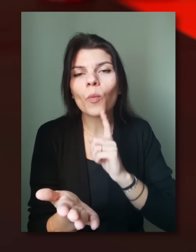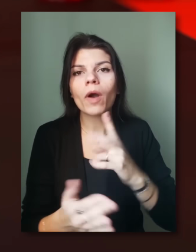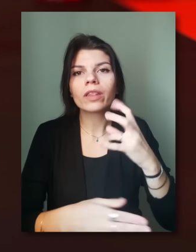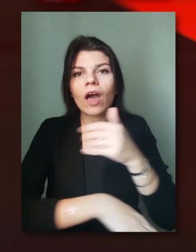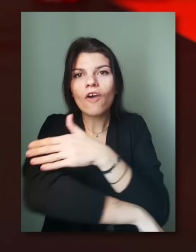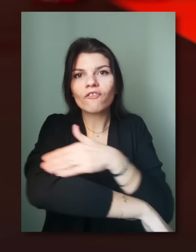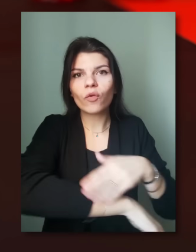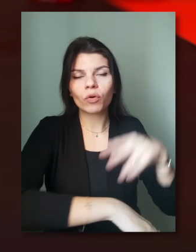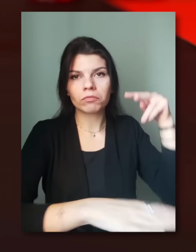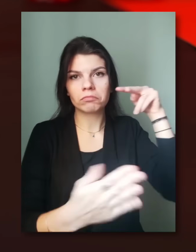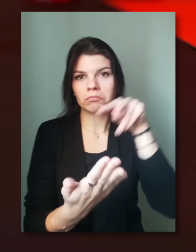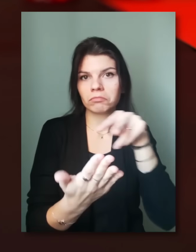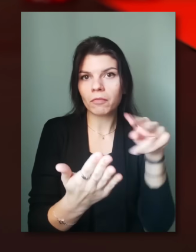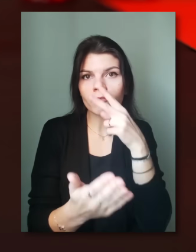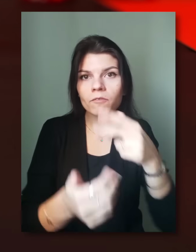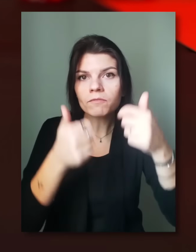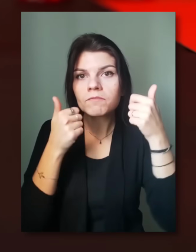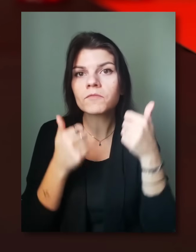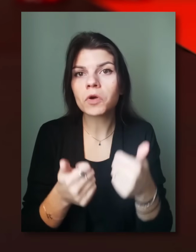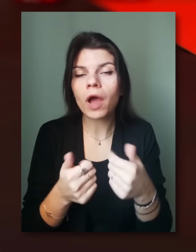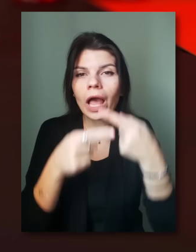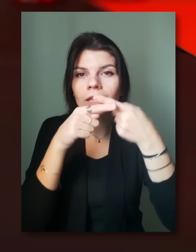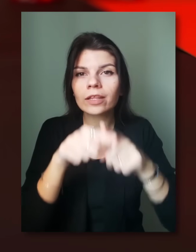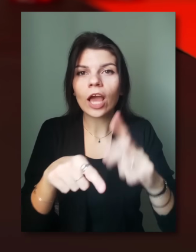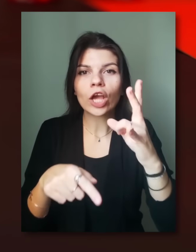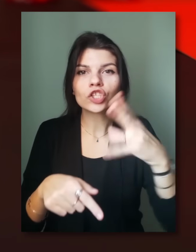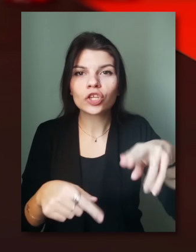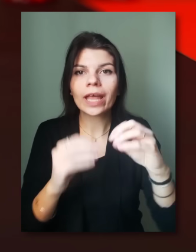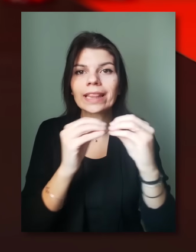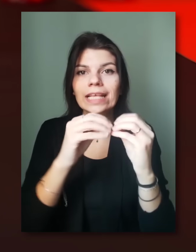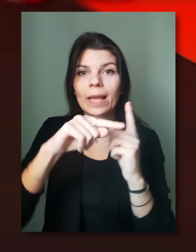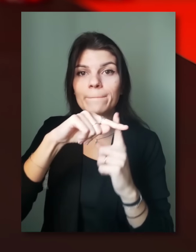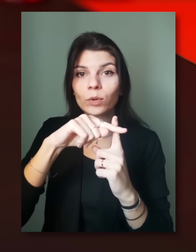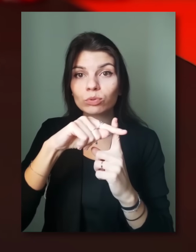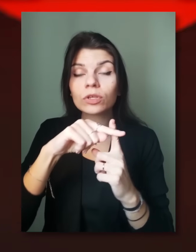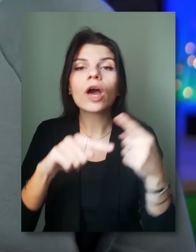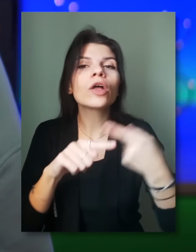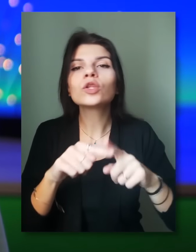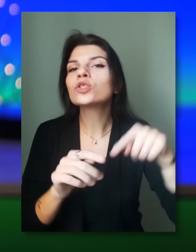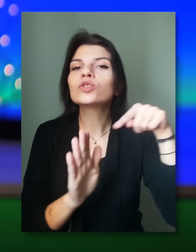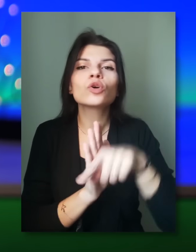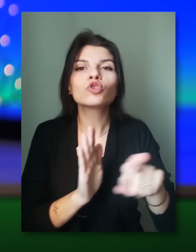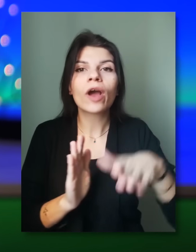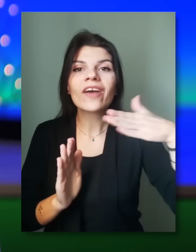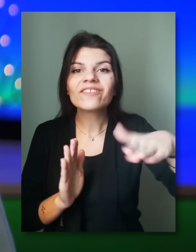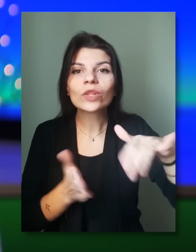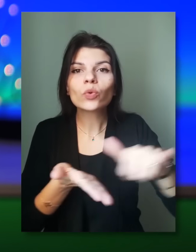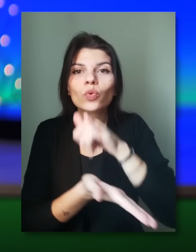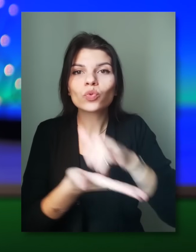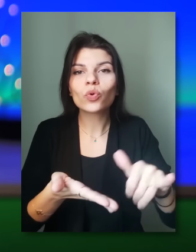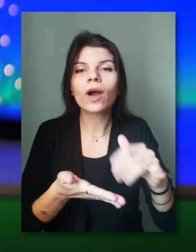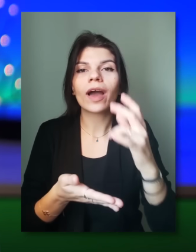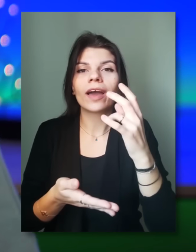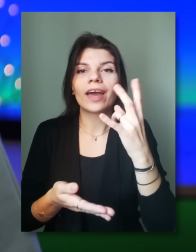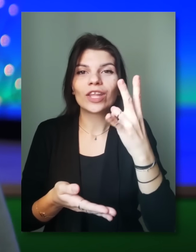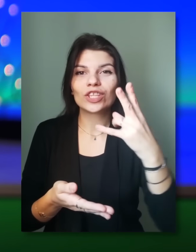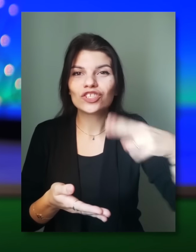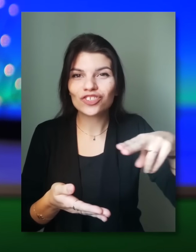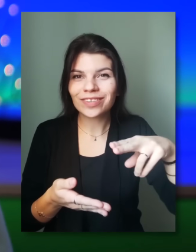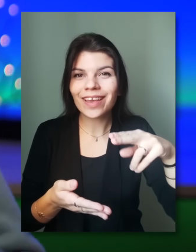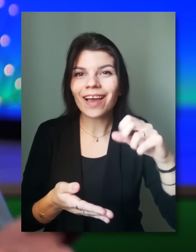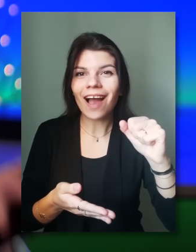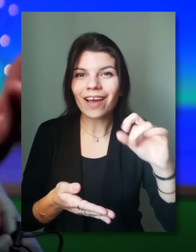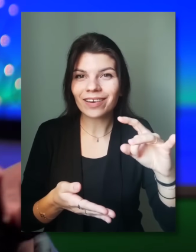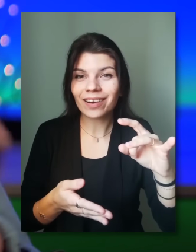комфортно длявикористаннянавулиці.Івінпідтримуєтакі технології,якHDR10+.Це означає,щовідеонаYouTubeз